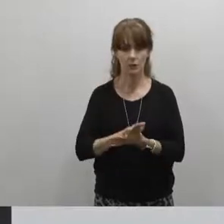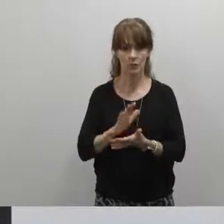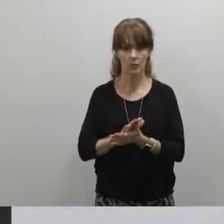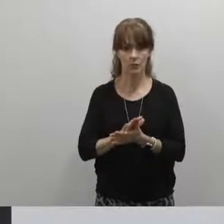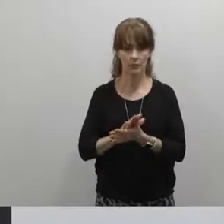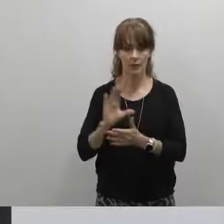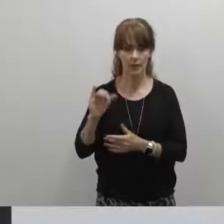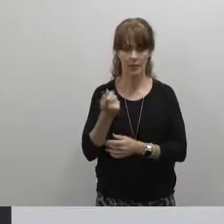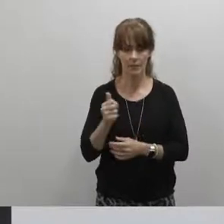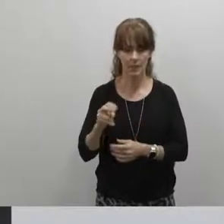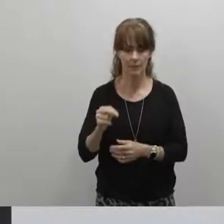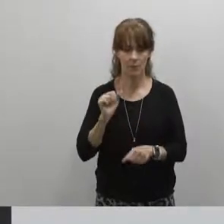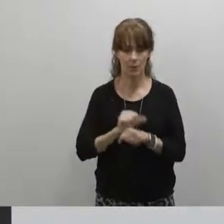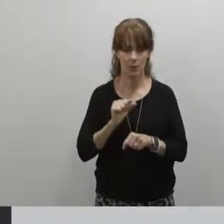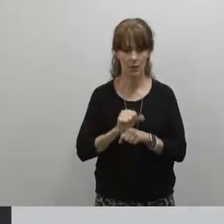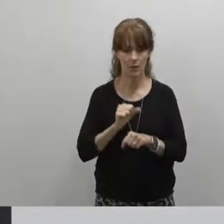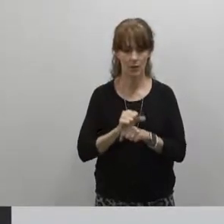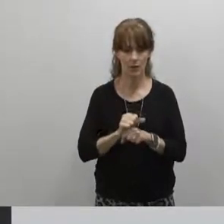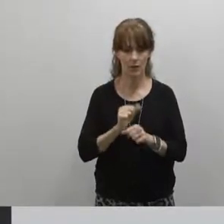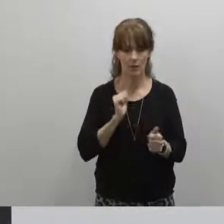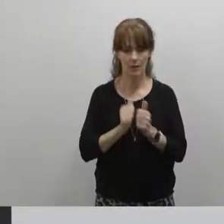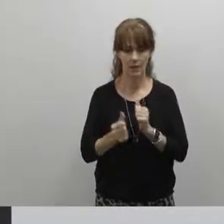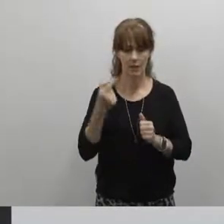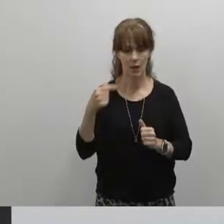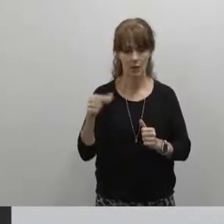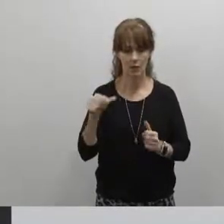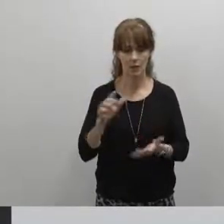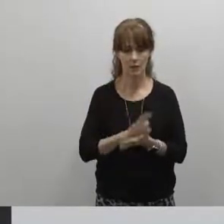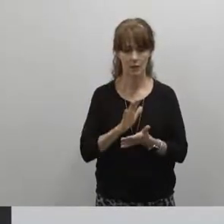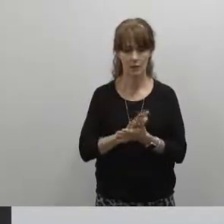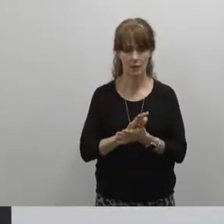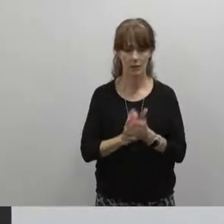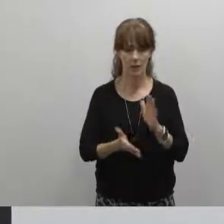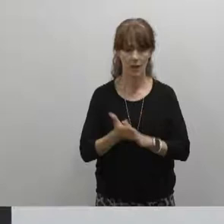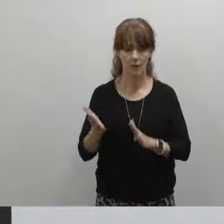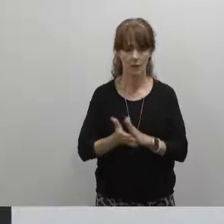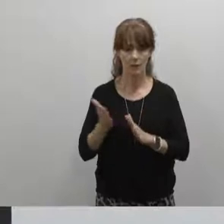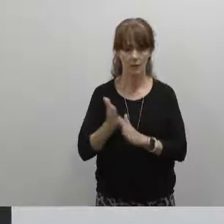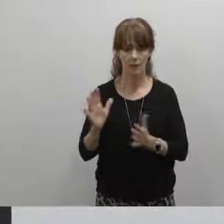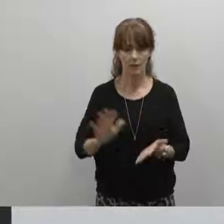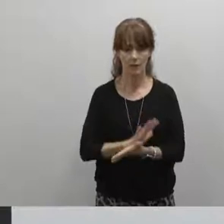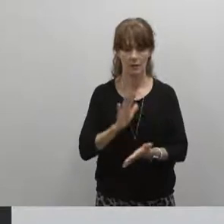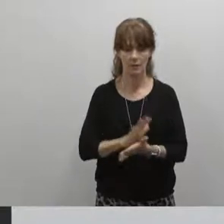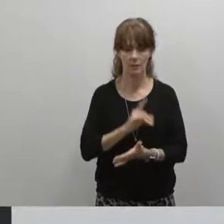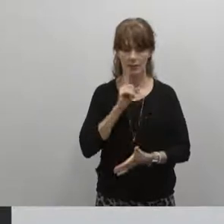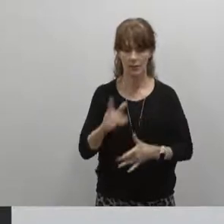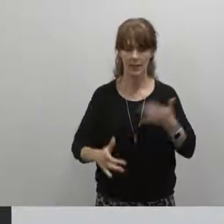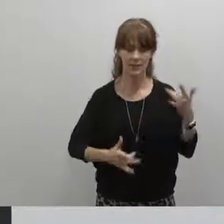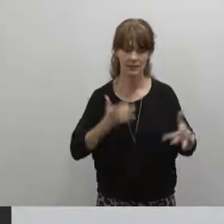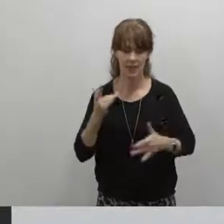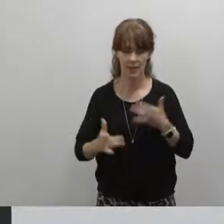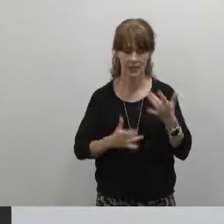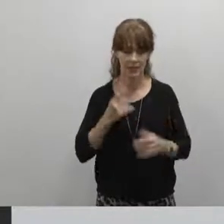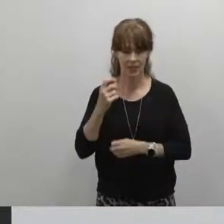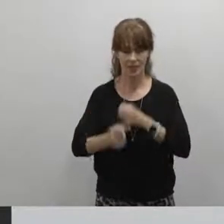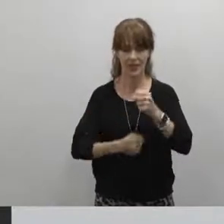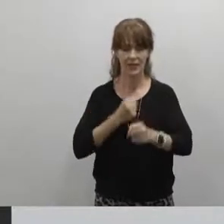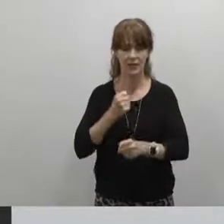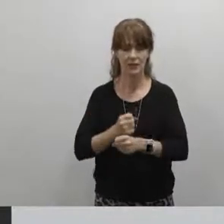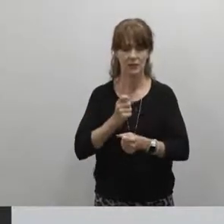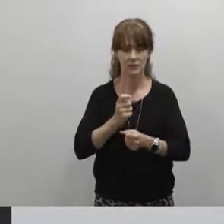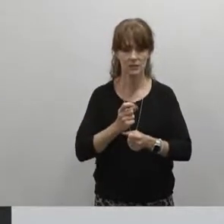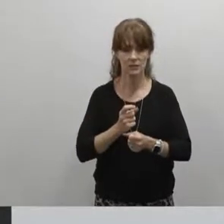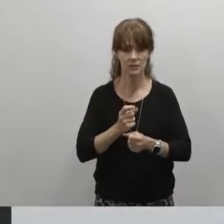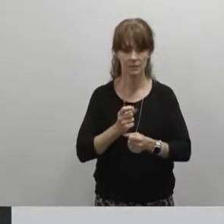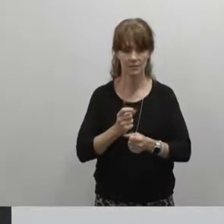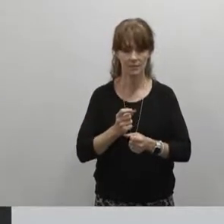ត់ធ្វើការជាមួយក្រុមឃោសនាសាលារៀនបៃតងដើម្បីទៀមទីឲ្យមានការបង្កើតច្បាប់ត្រឹម